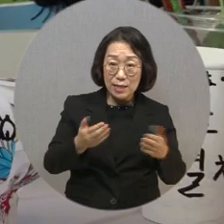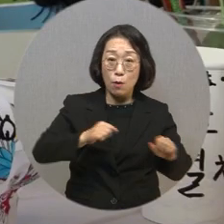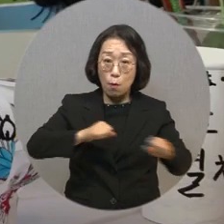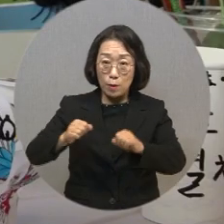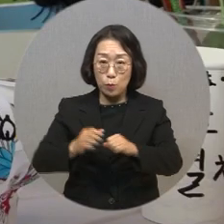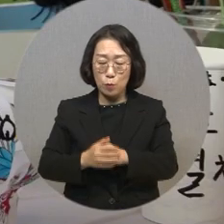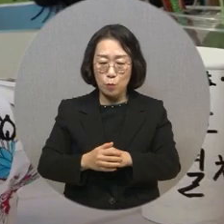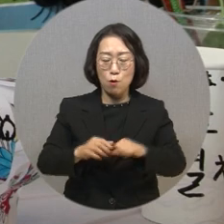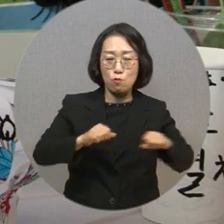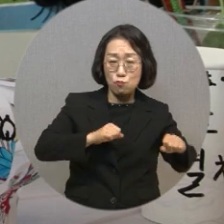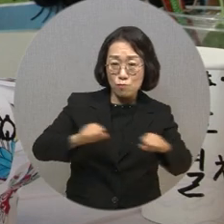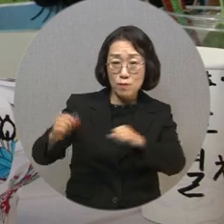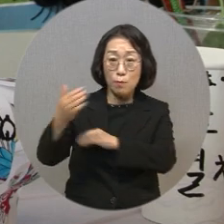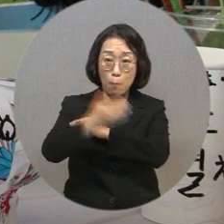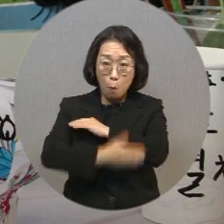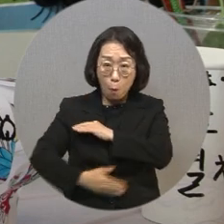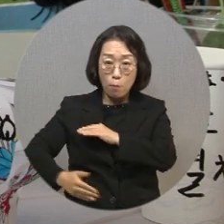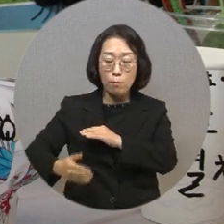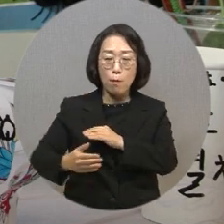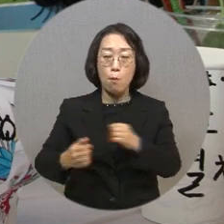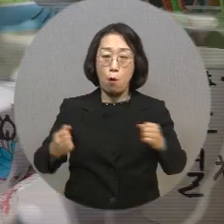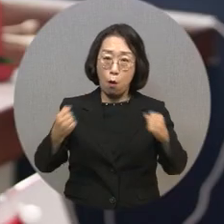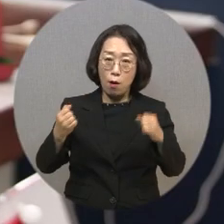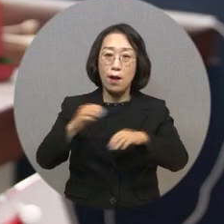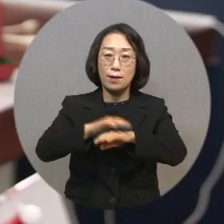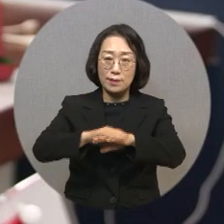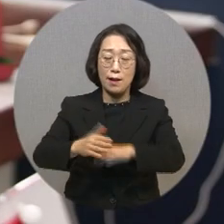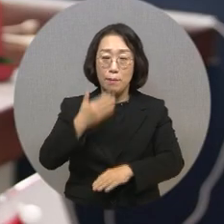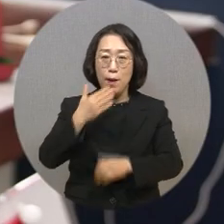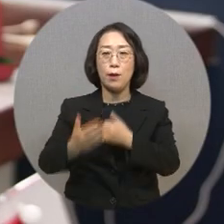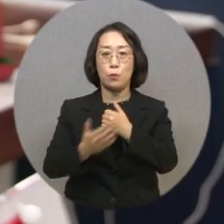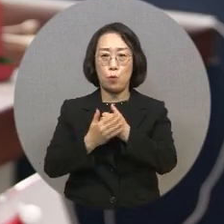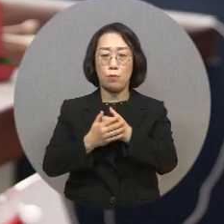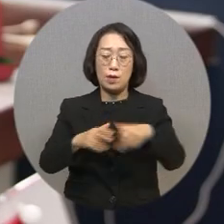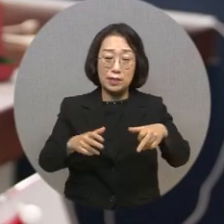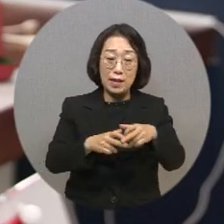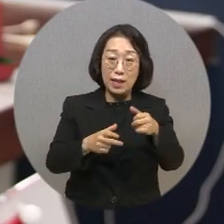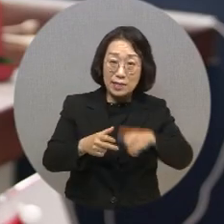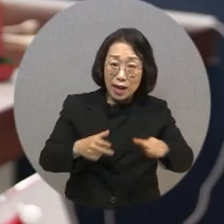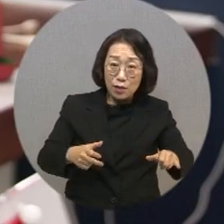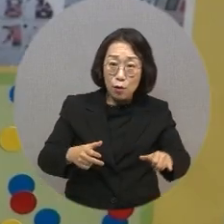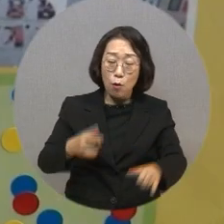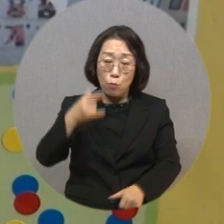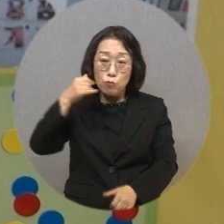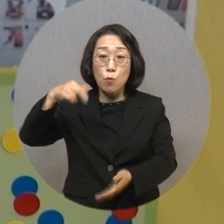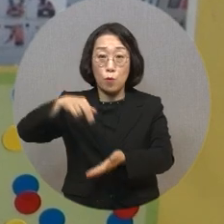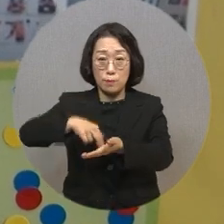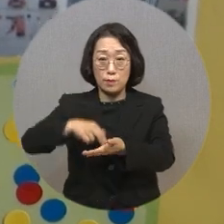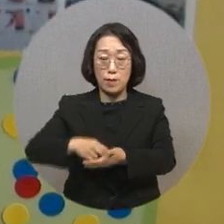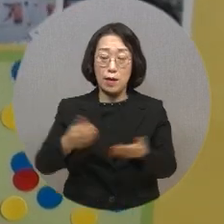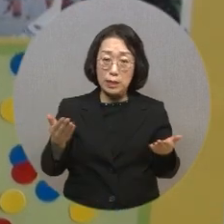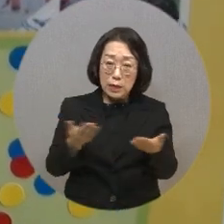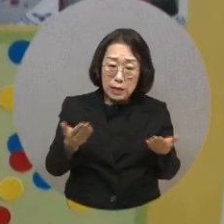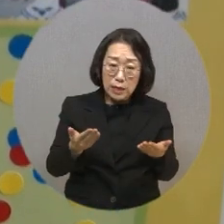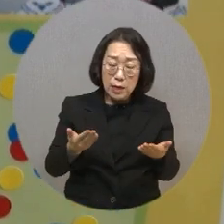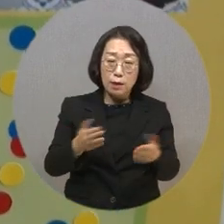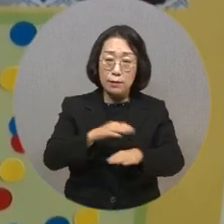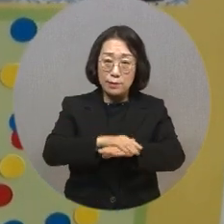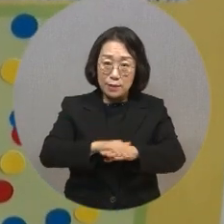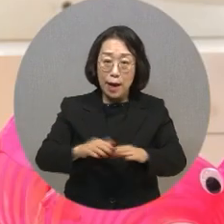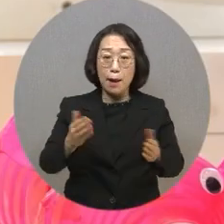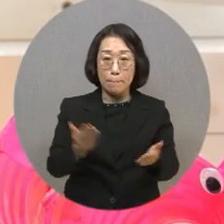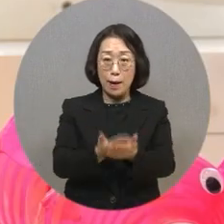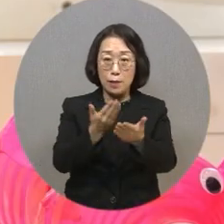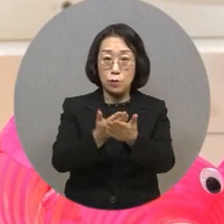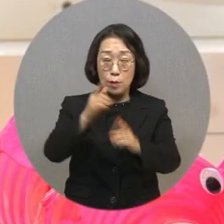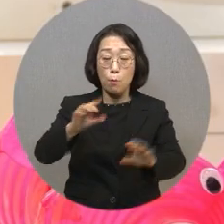작은 움직임으로 건강한 삶을 이어갑니다. 장애 자녀를 둔 부모에게는 일하는 자녀로 성장하는